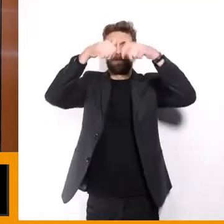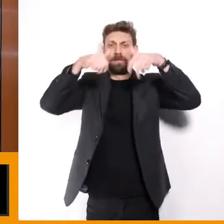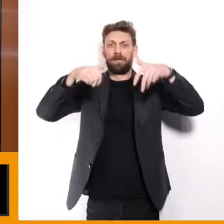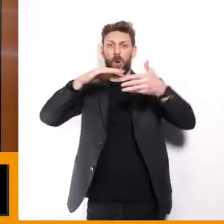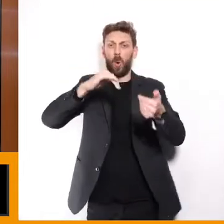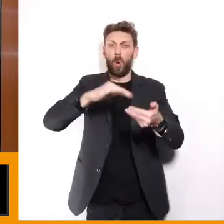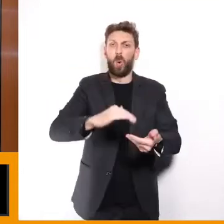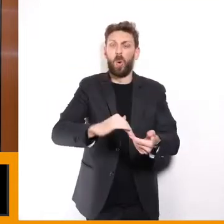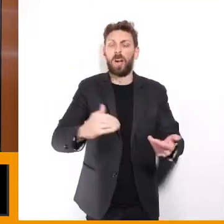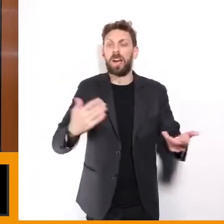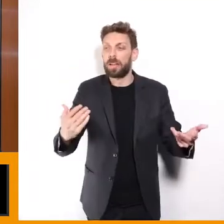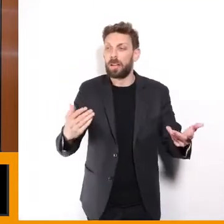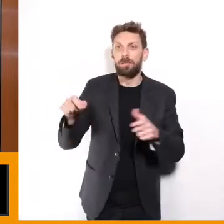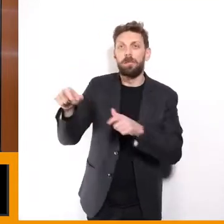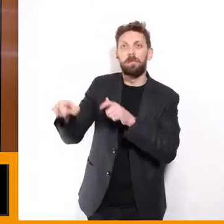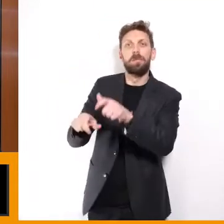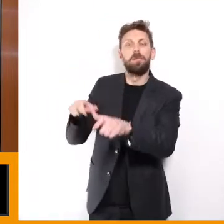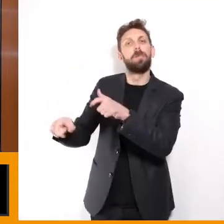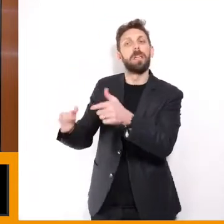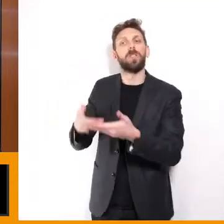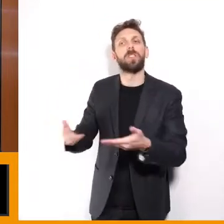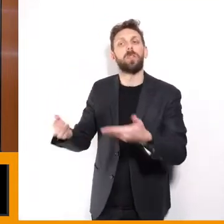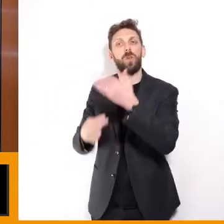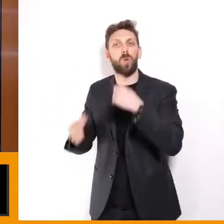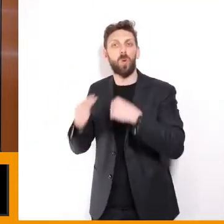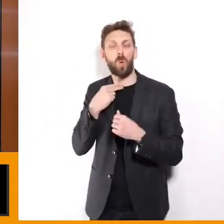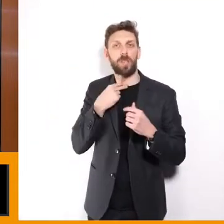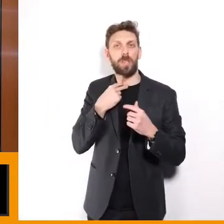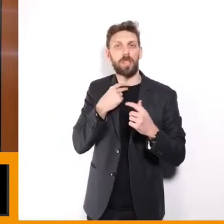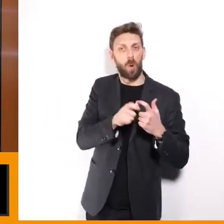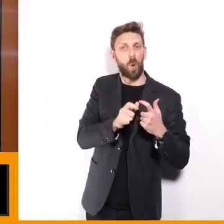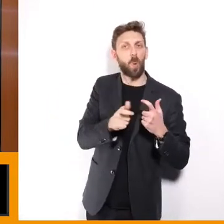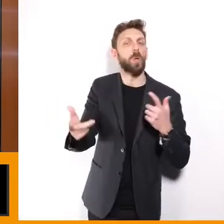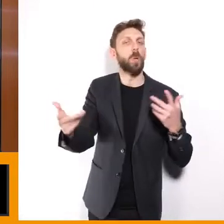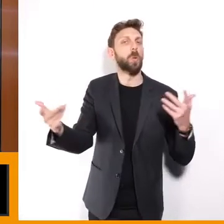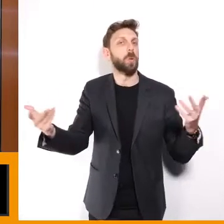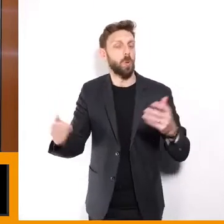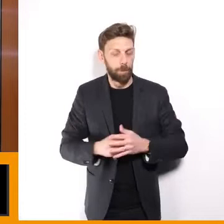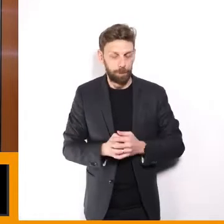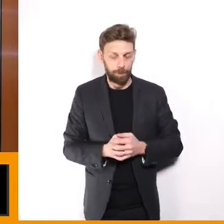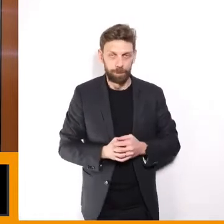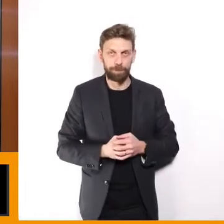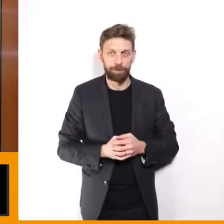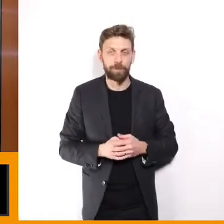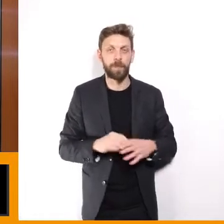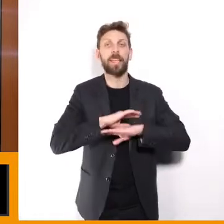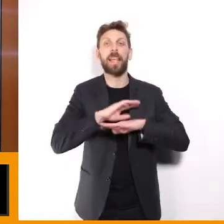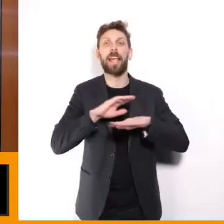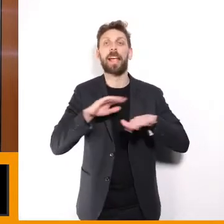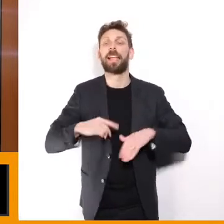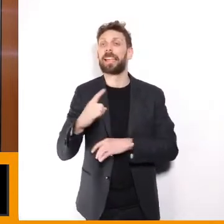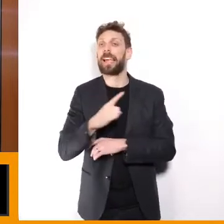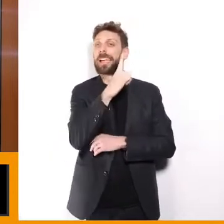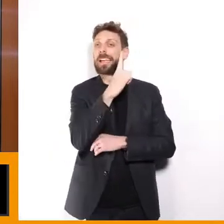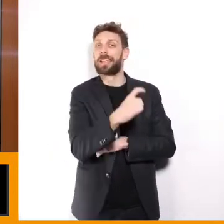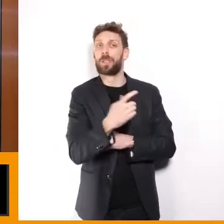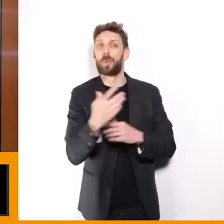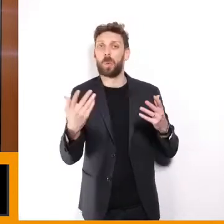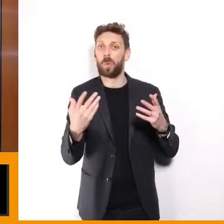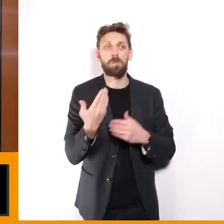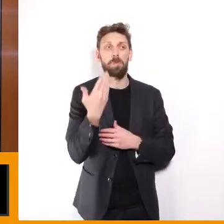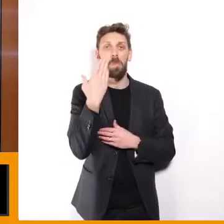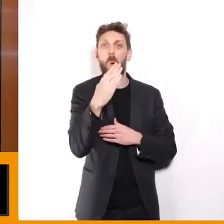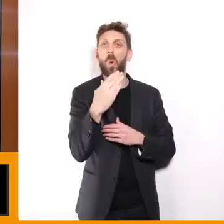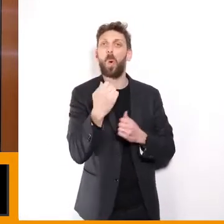handicapées. Et enfin, nous lui avons proposé de terminer par une présentation de ces autres